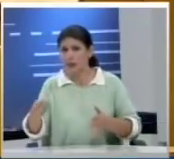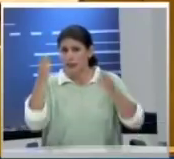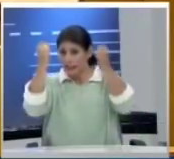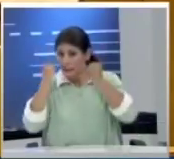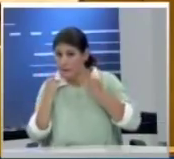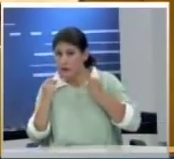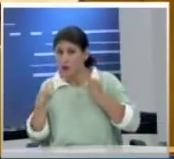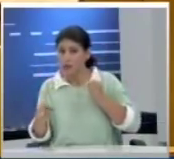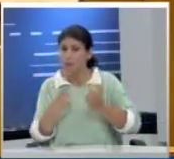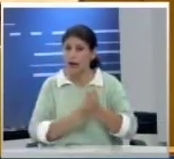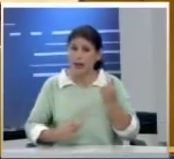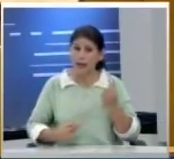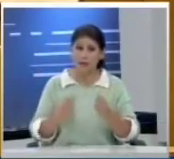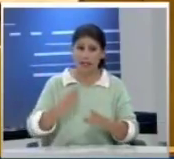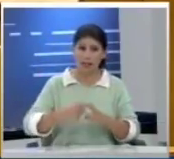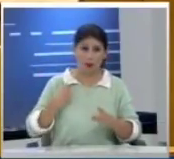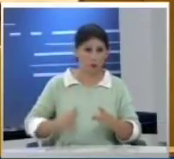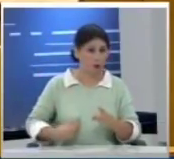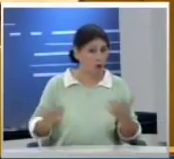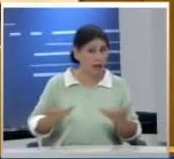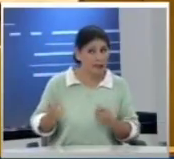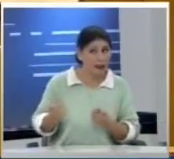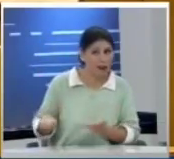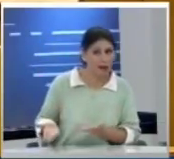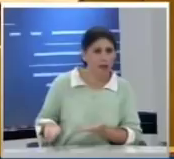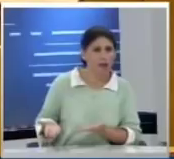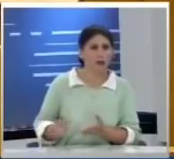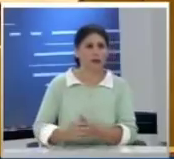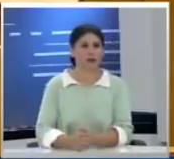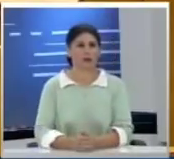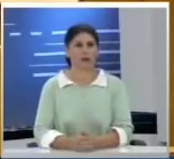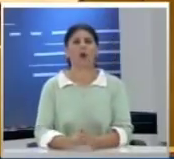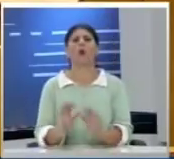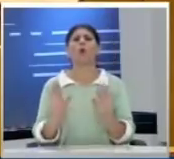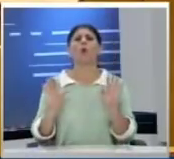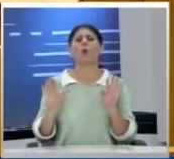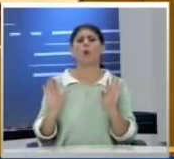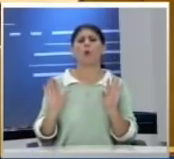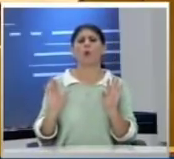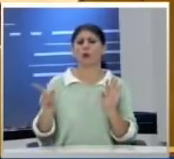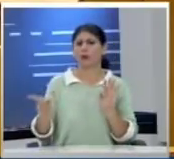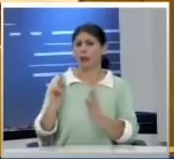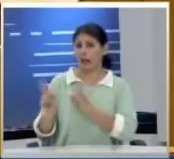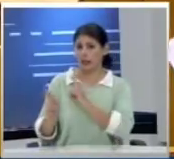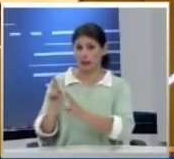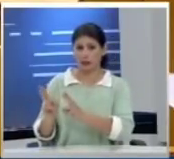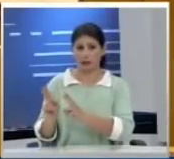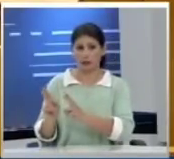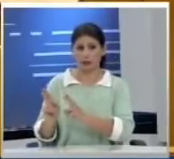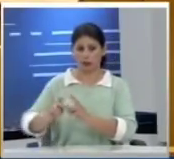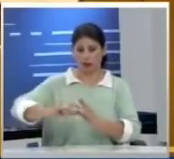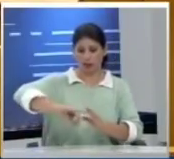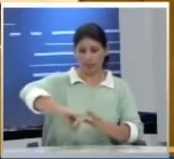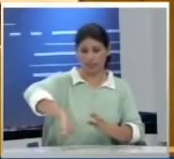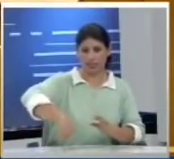με πράξη, με παραλήψη το ελληνικό δημόσιο, ούτε επειδή τον κατηγορείται ότι έβαλε το χέρι στο